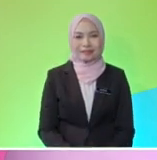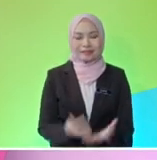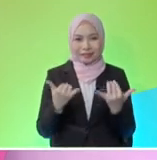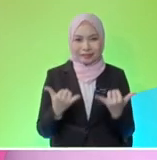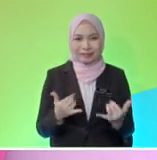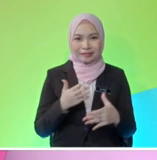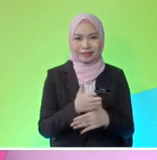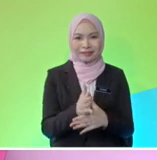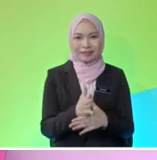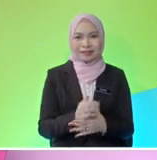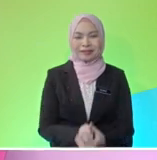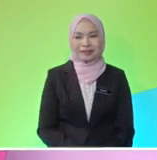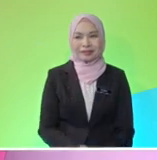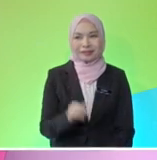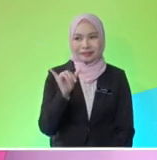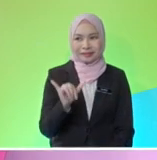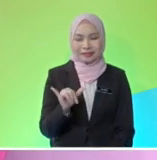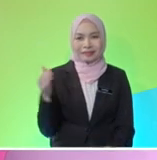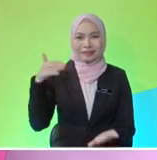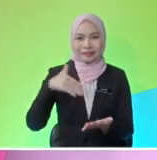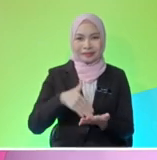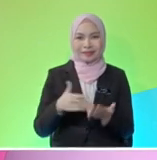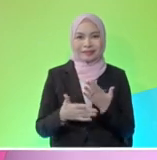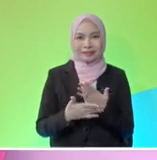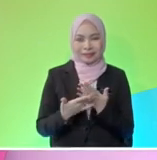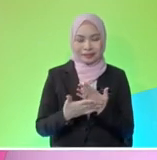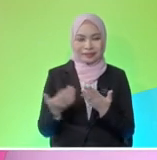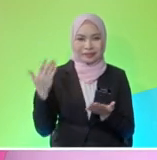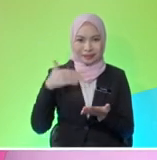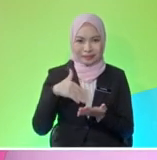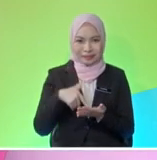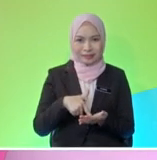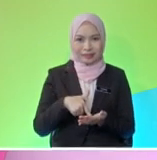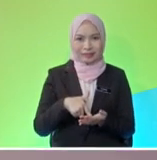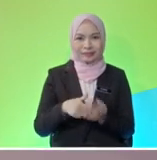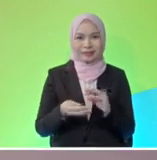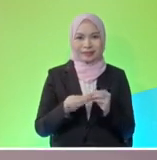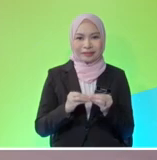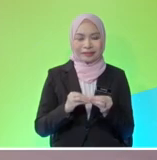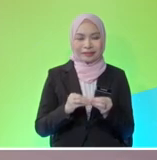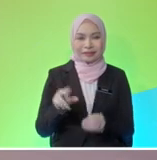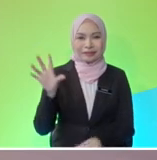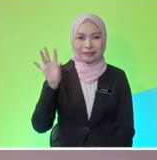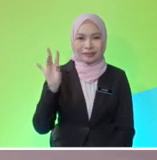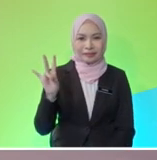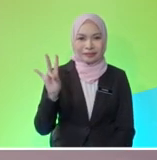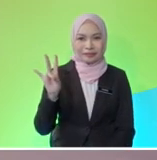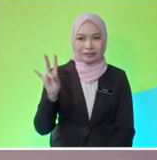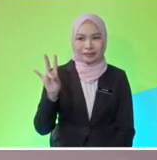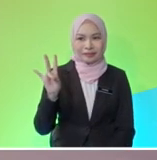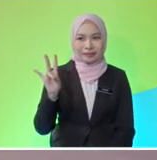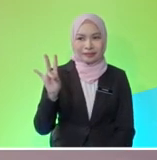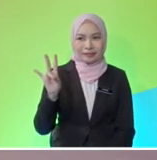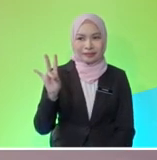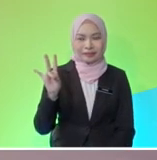tulis ni. Kalau salah pun tak tahulah. Nombor ni paling senang tulis, iaitu nombor 7. Dia mula daripada atas, lurus dan turun gelongsor